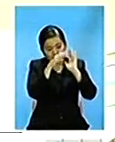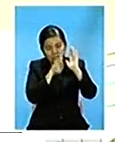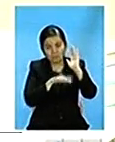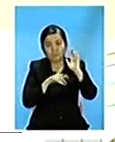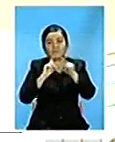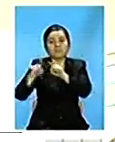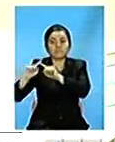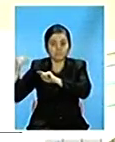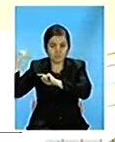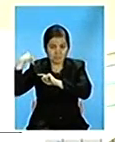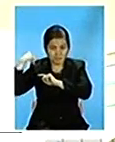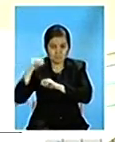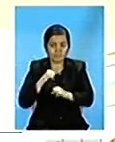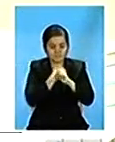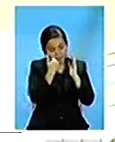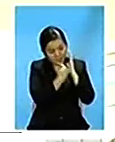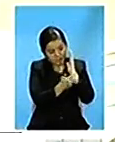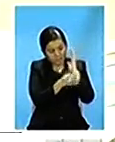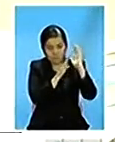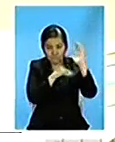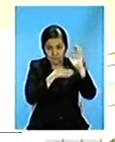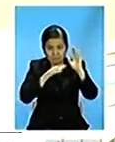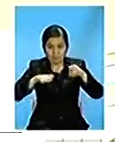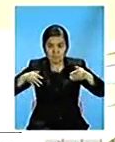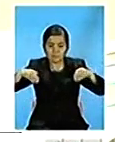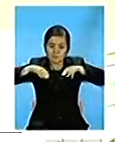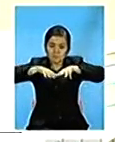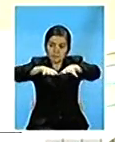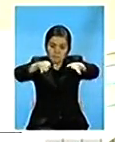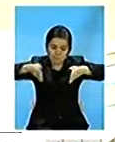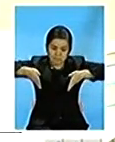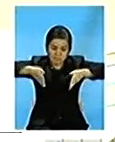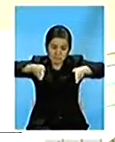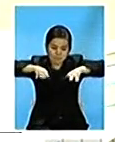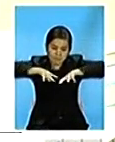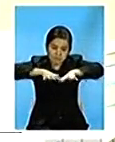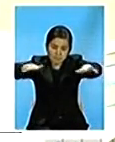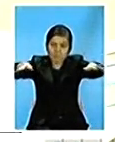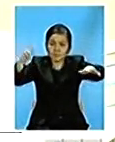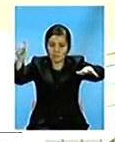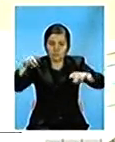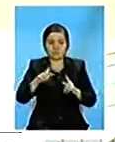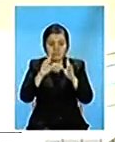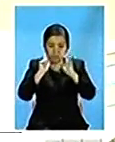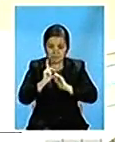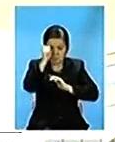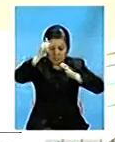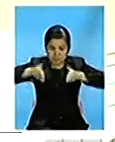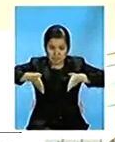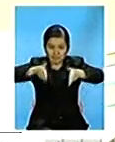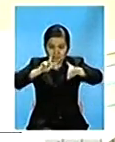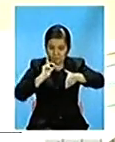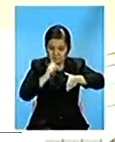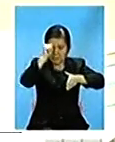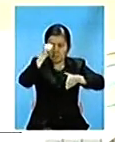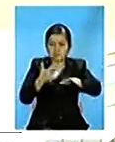แล้วก็ตะวันออกตะวันตกมันจะต้องมีถนนเมนสำหรับที่จะวิ่ง